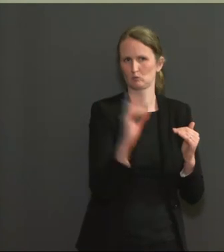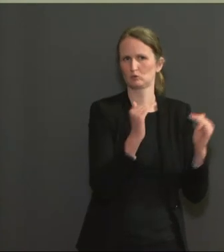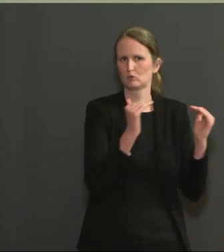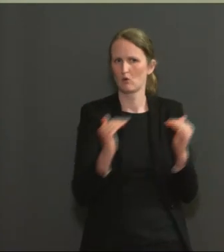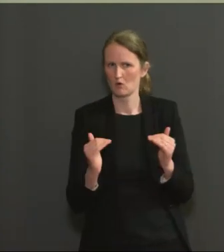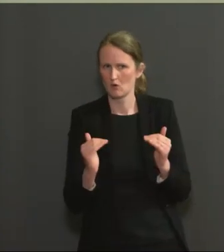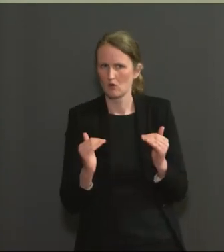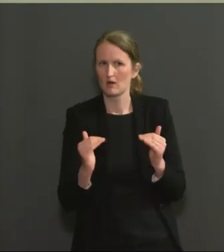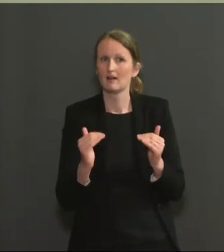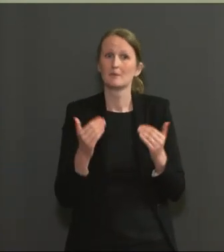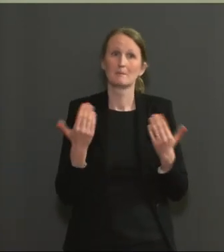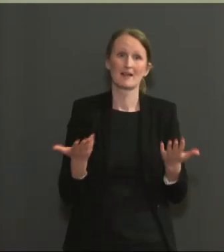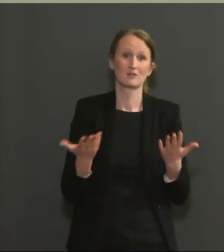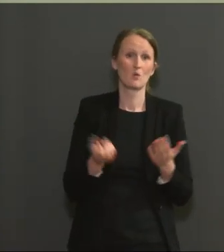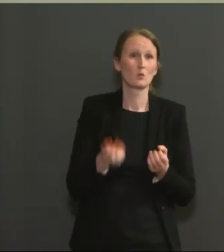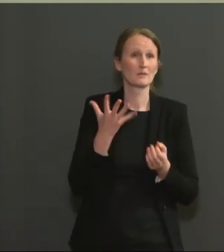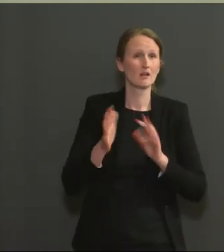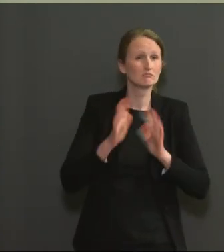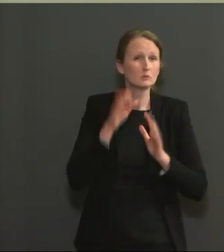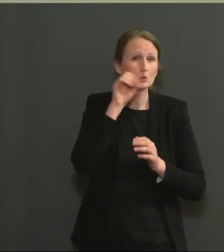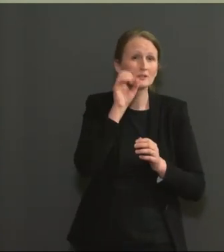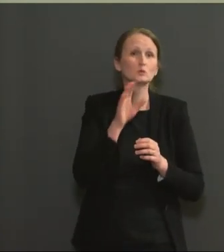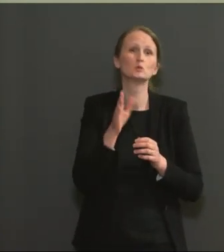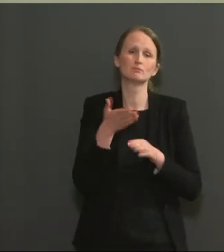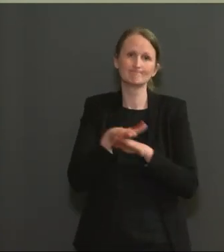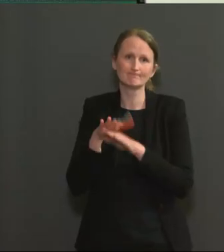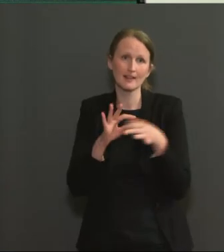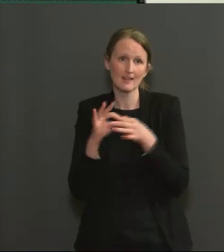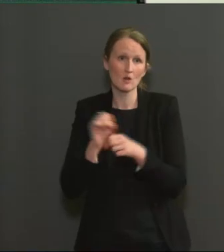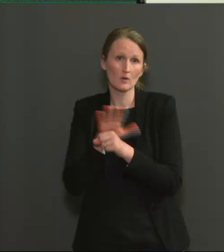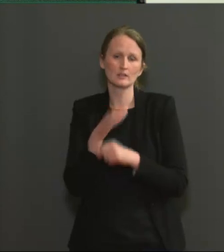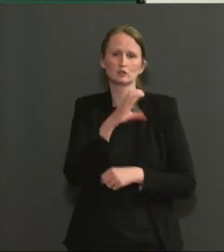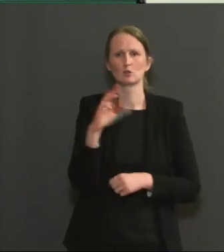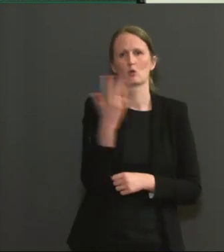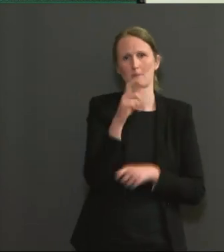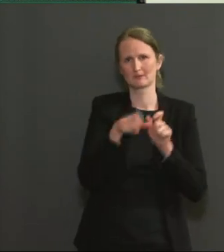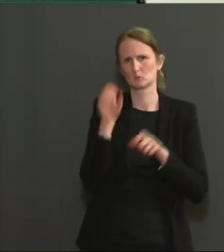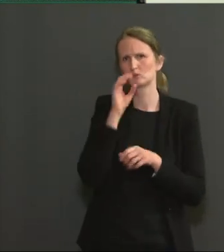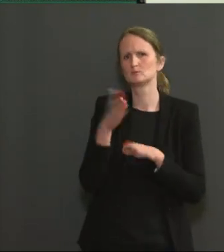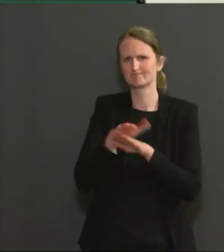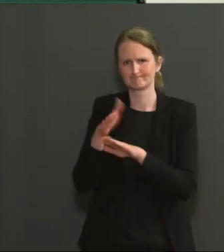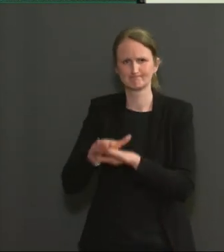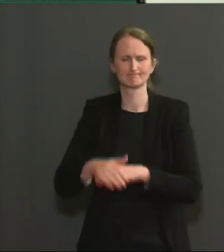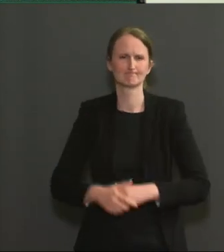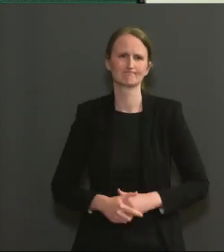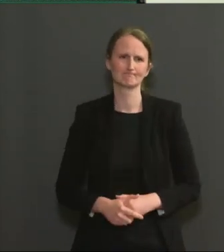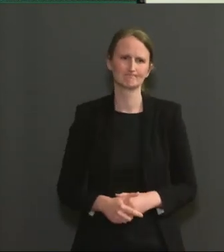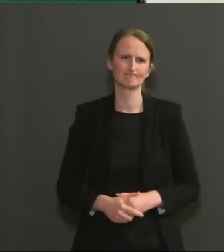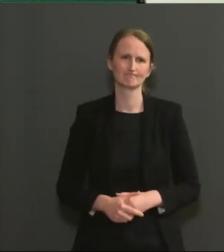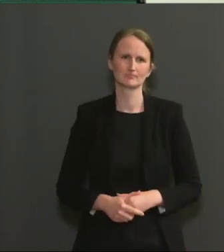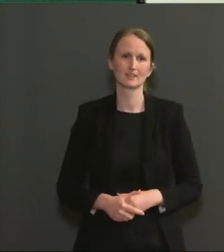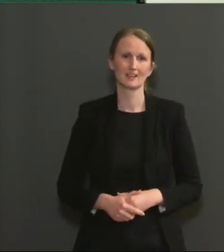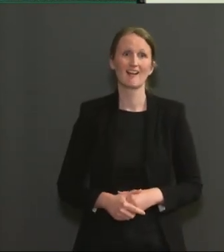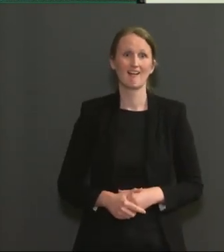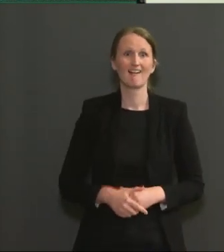moyenne 109 décès par jour alors ces nouvelles sont un peu moins réjouissantes c'est